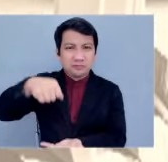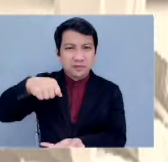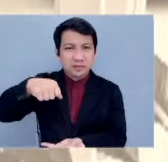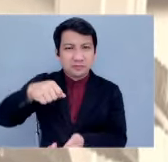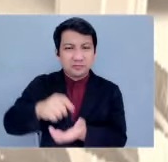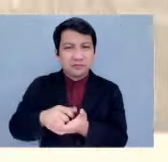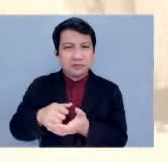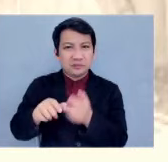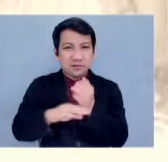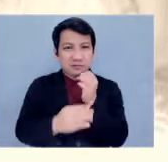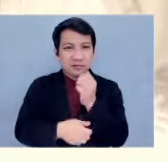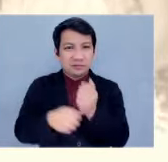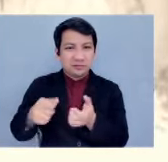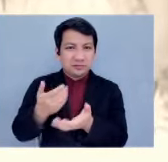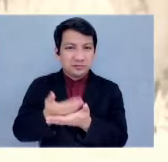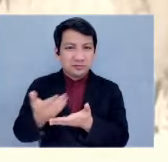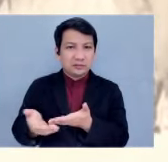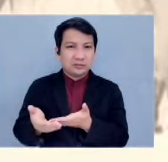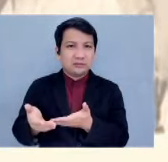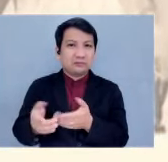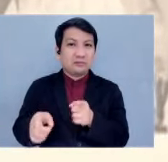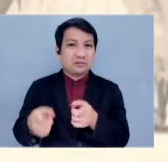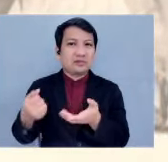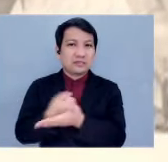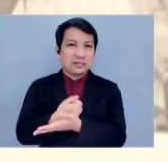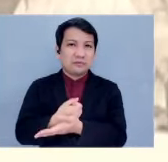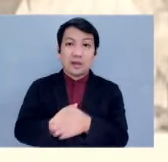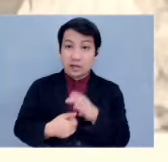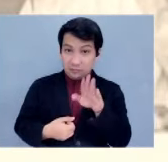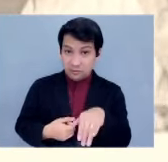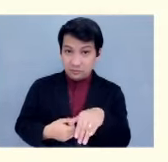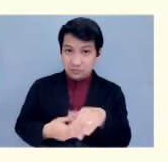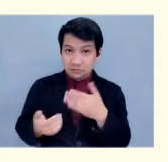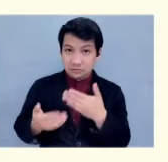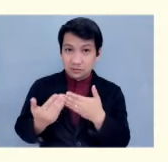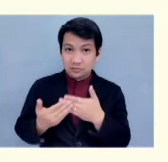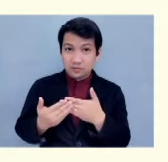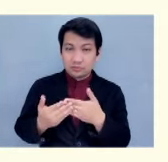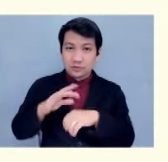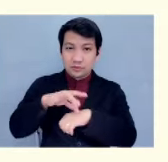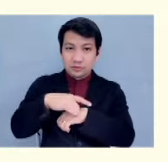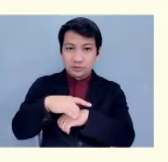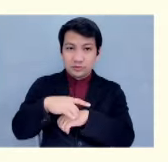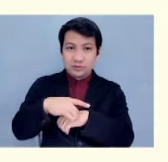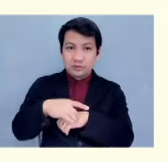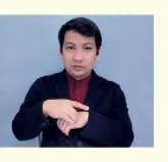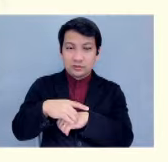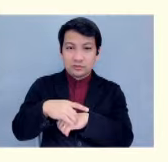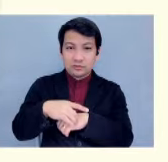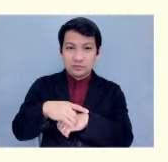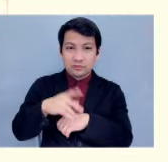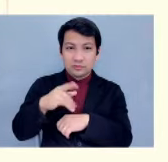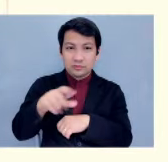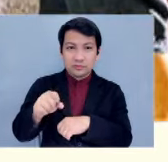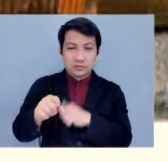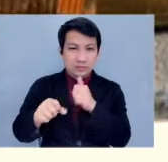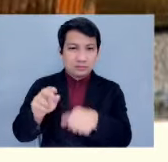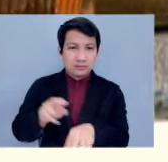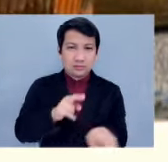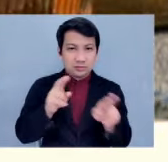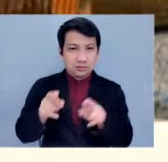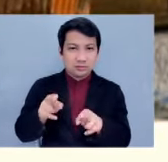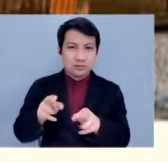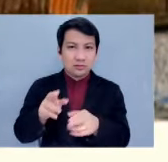ba? Pero alam niyo bang mas may earth-friendly option na? Paper bag na di lang reusable, washable